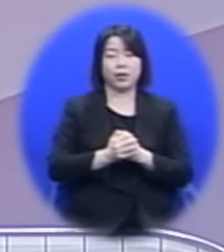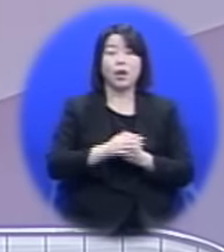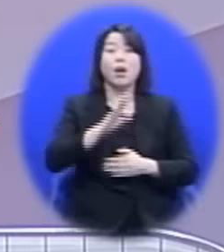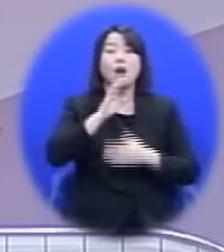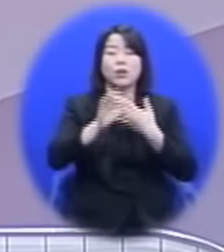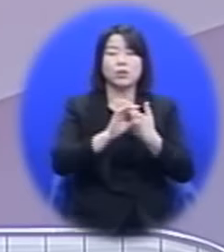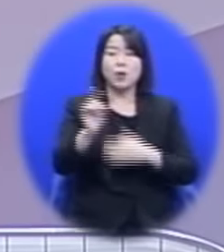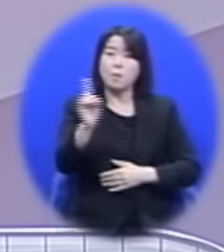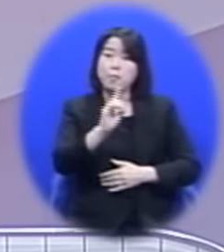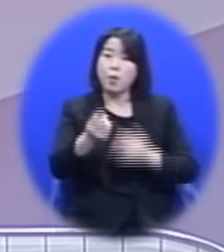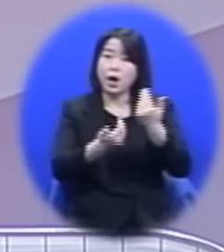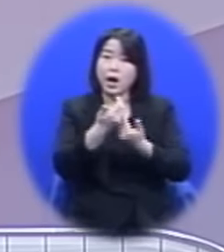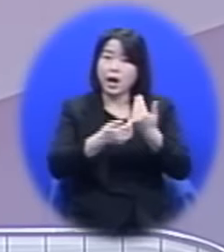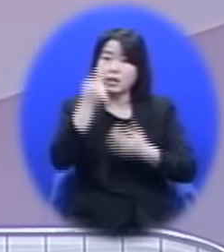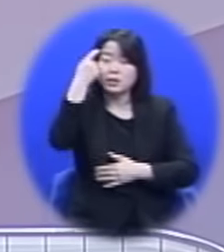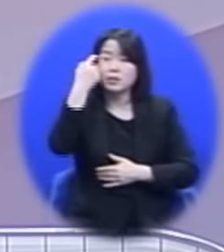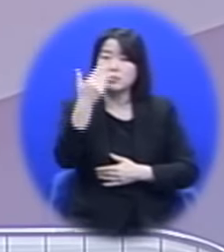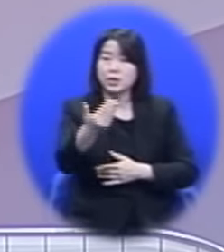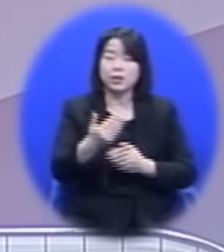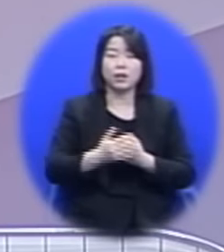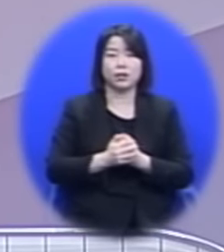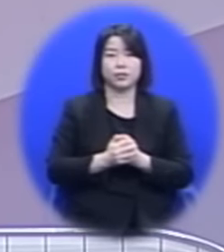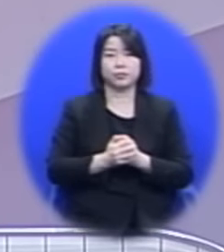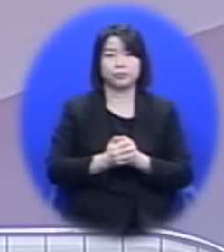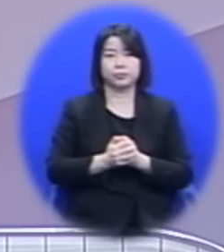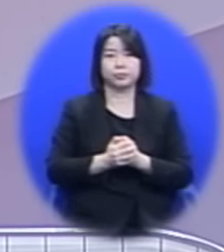그러면 뭐가 갈등이죠?